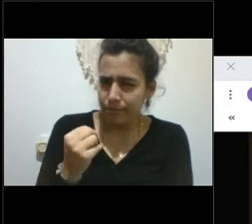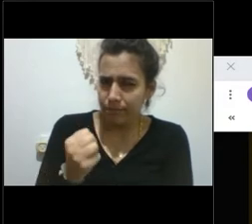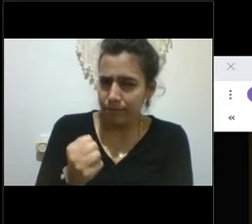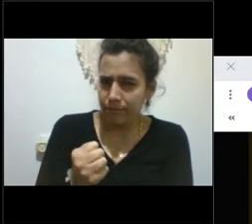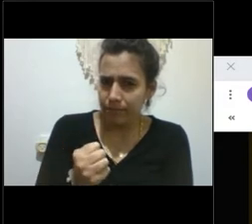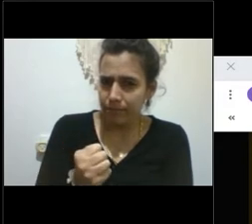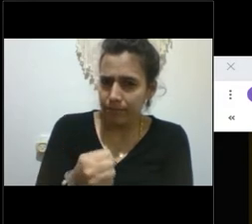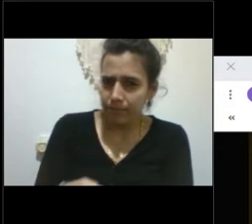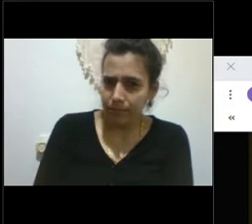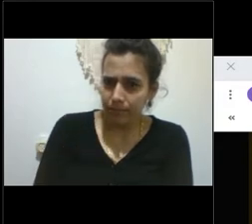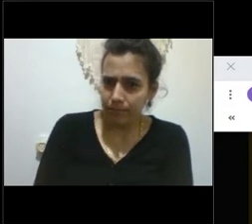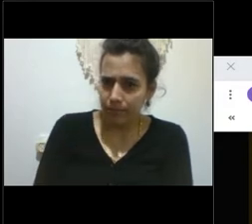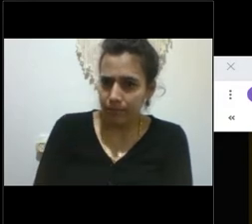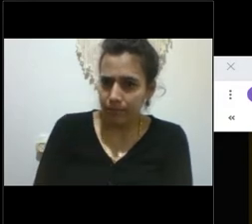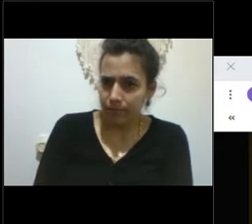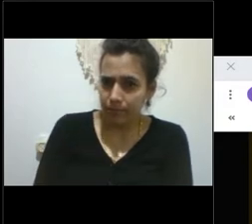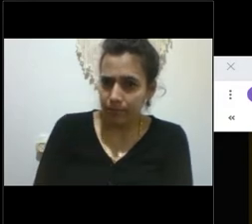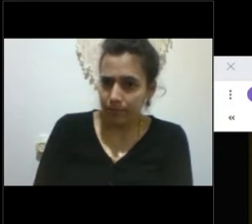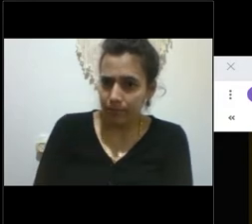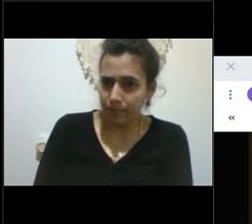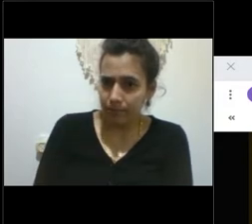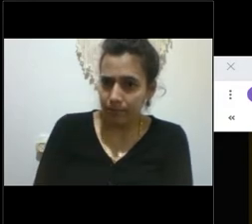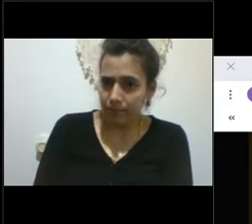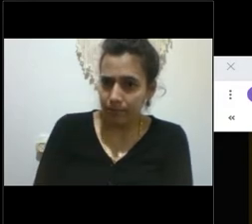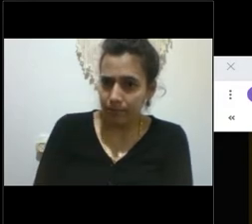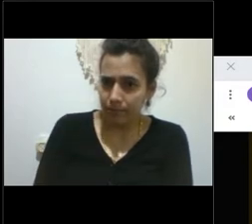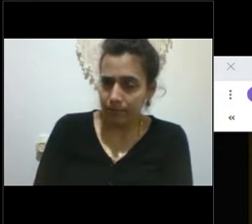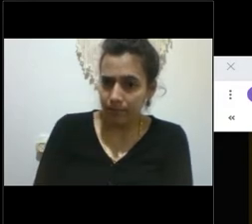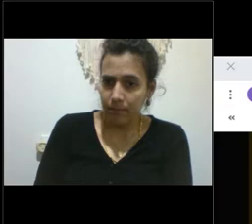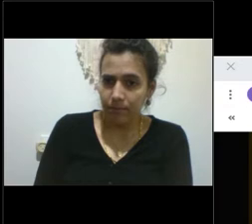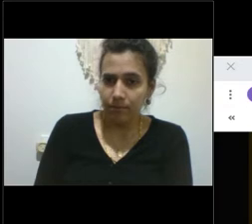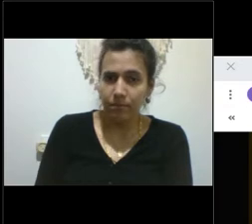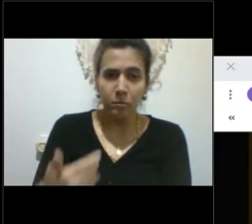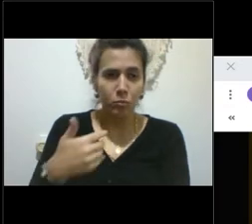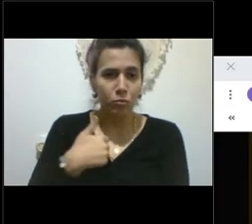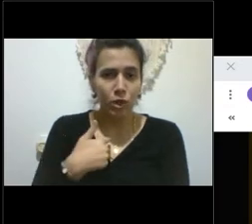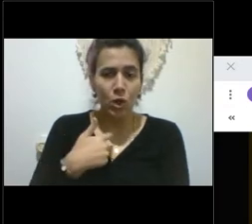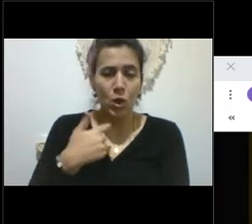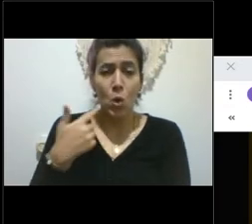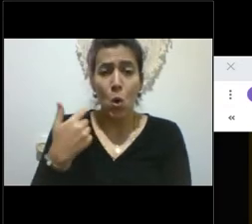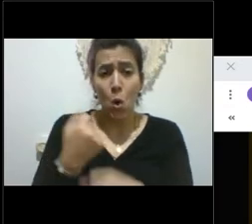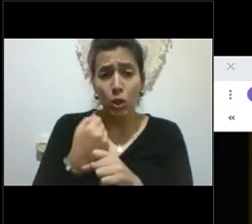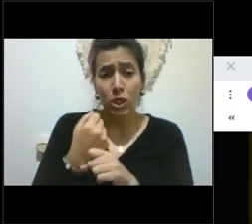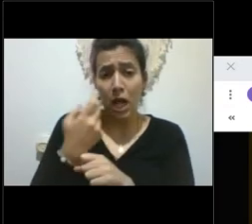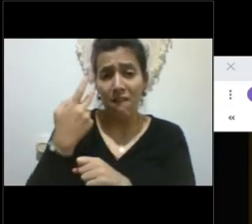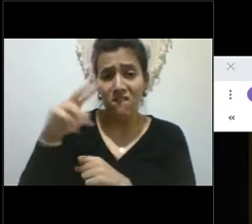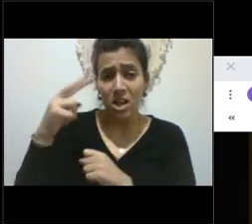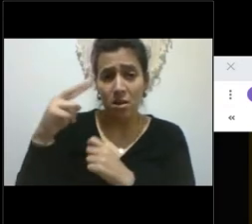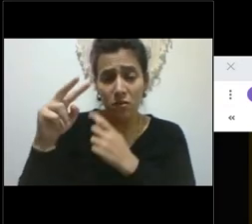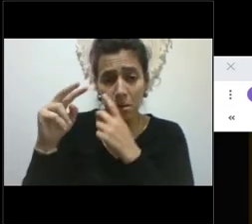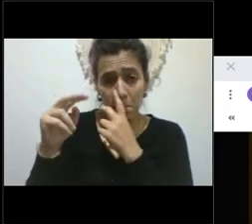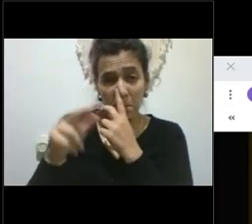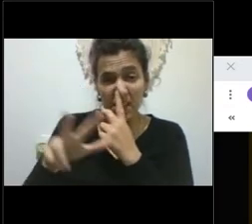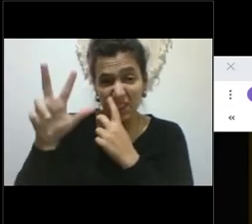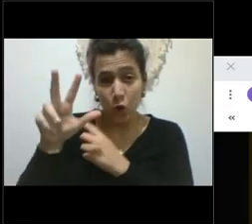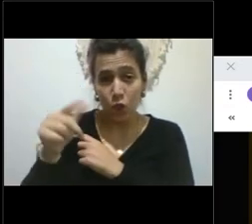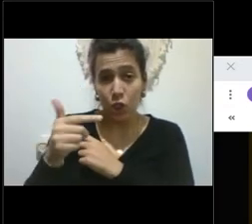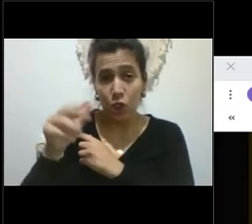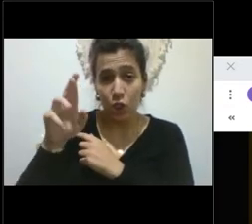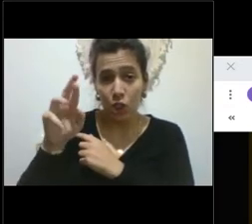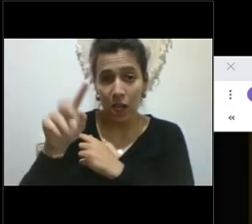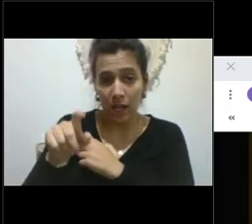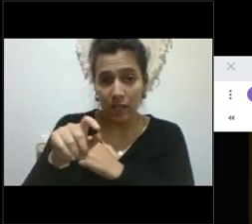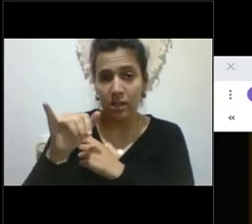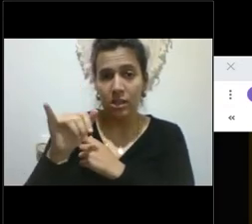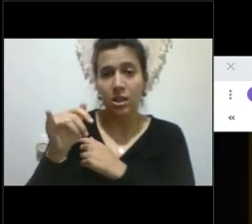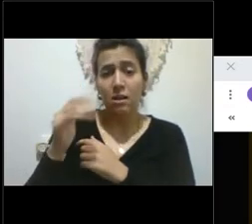רגע, אני רואה. בתור אחת שעושה פליפים בצפון ג'רזי כבר 5 שנים, וברור שלא יודעת הכל,